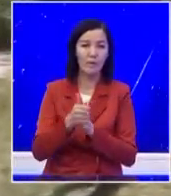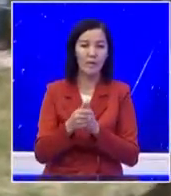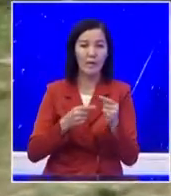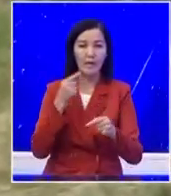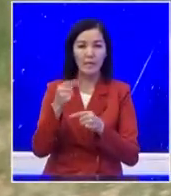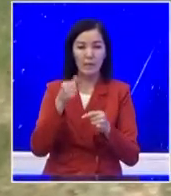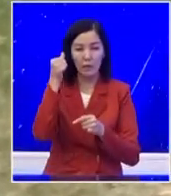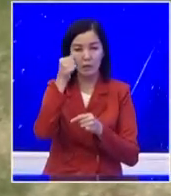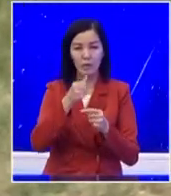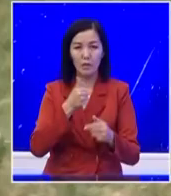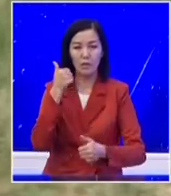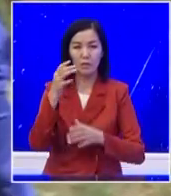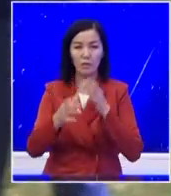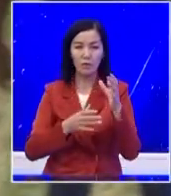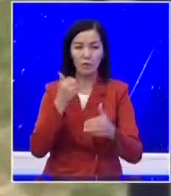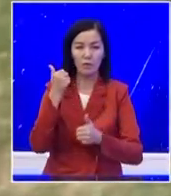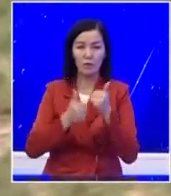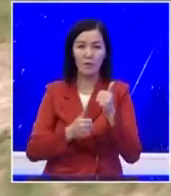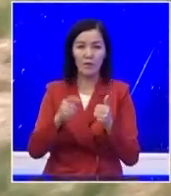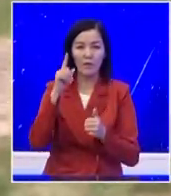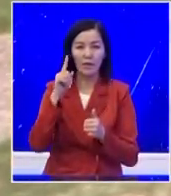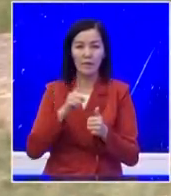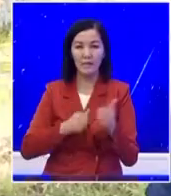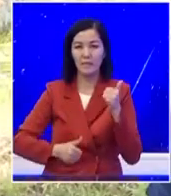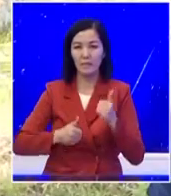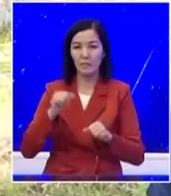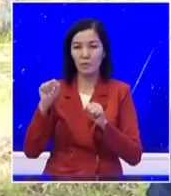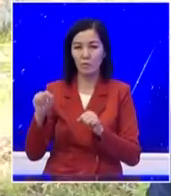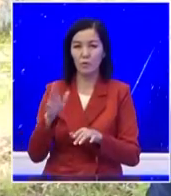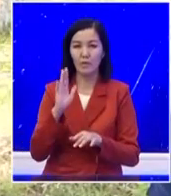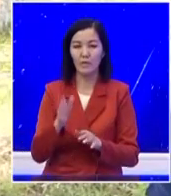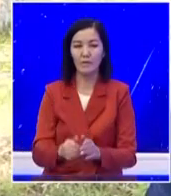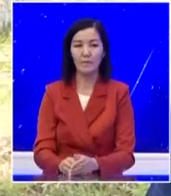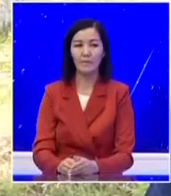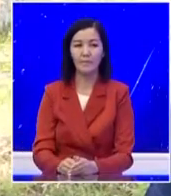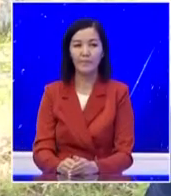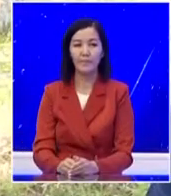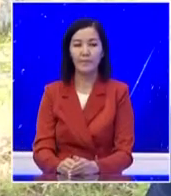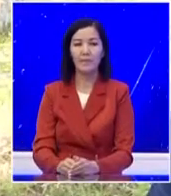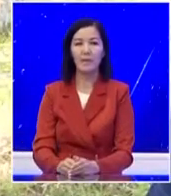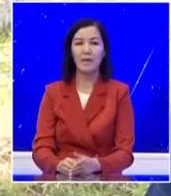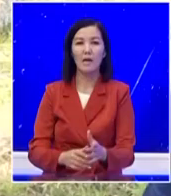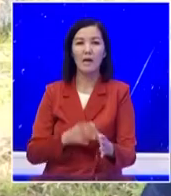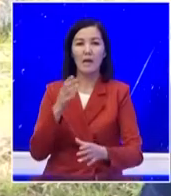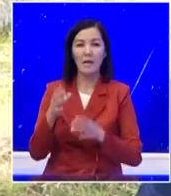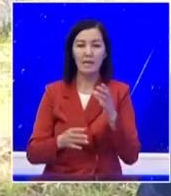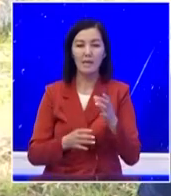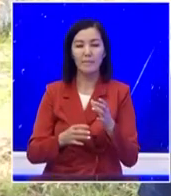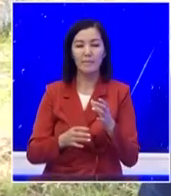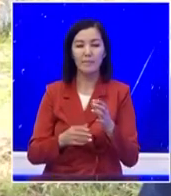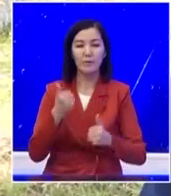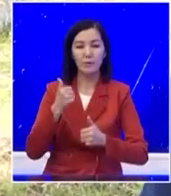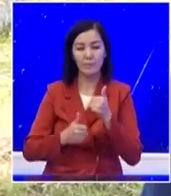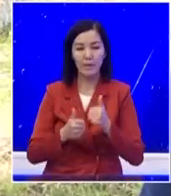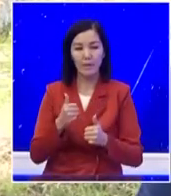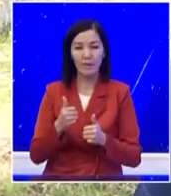жылы дүниежүзілік чемпионатқа қатысып, ел намысын абыроймен қорғасам дейді. Маңызды медальдарым ол Қазақстан Республикасының чемпионаттары және әлем чемпионатының қола жүлдегері мен Азия